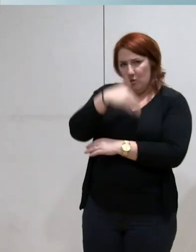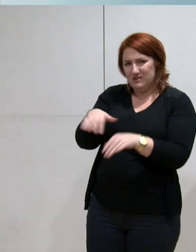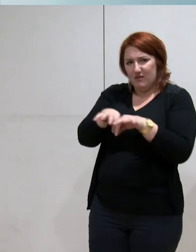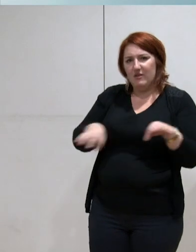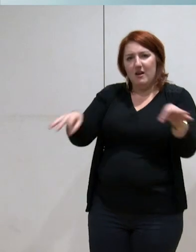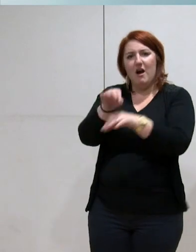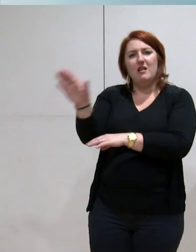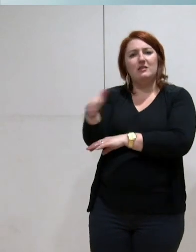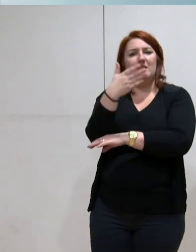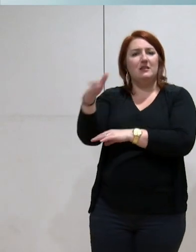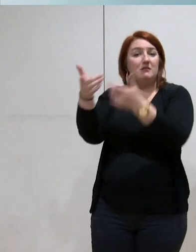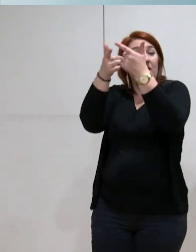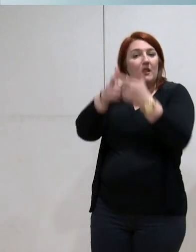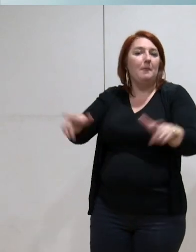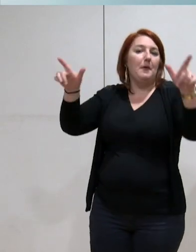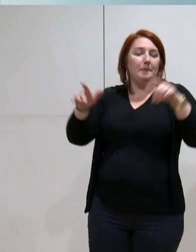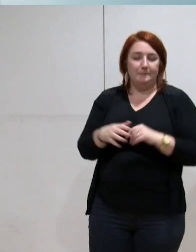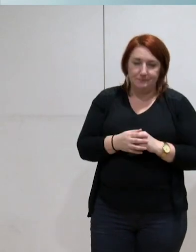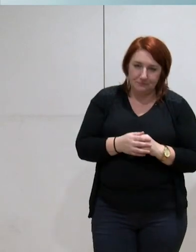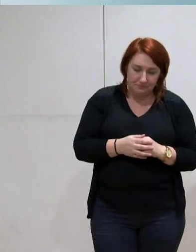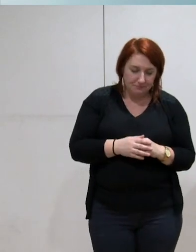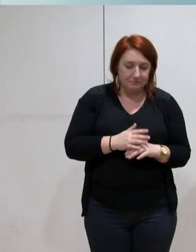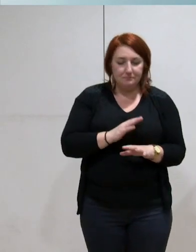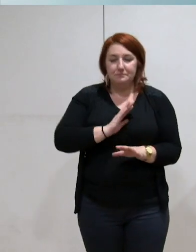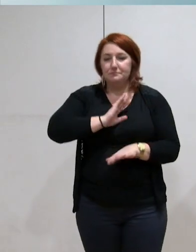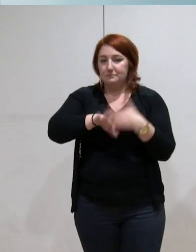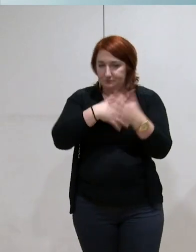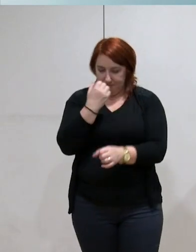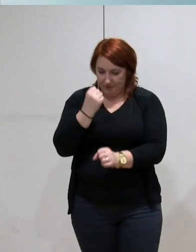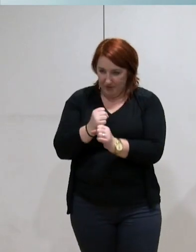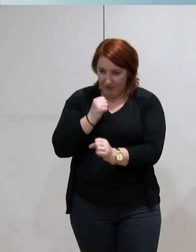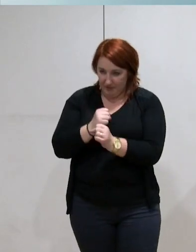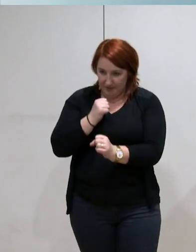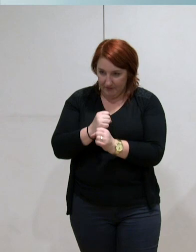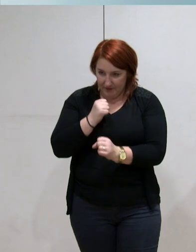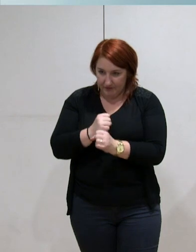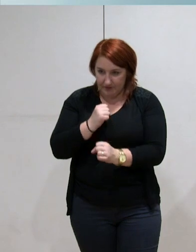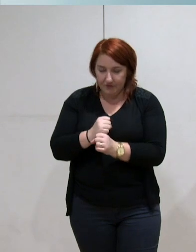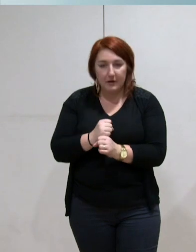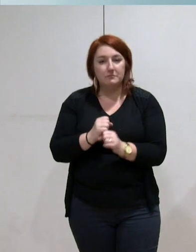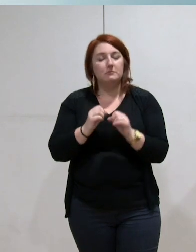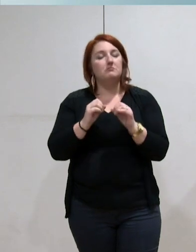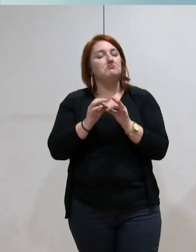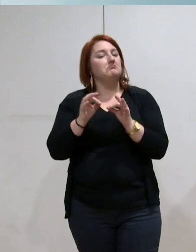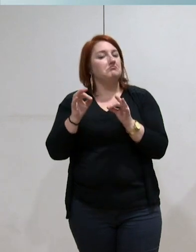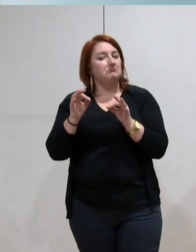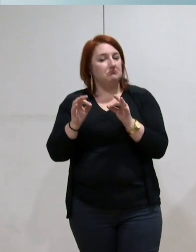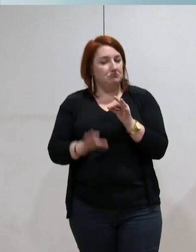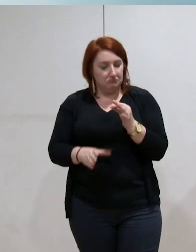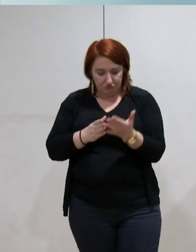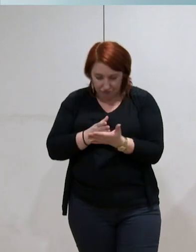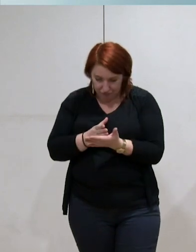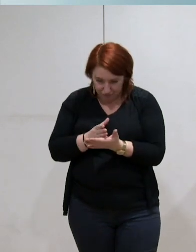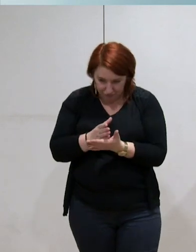de tennis le travail qui a été mené nous a effectivement conduit